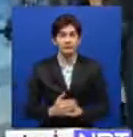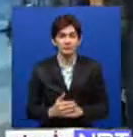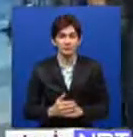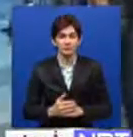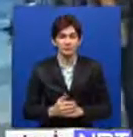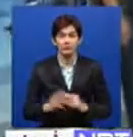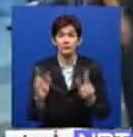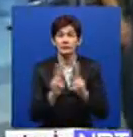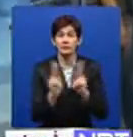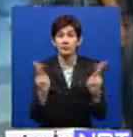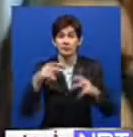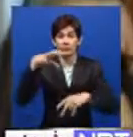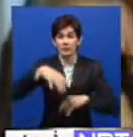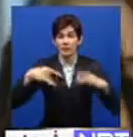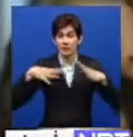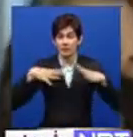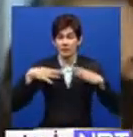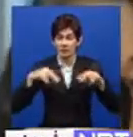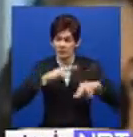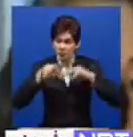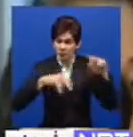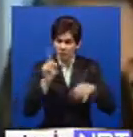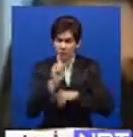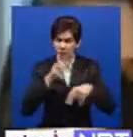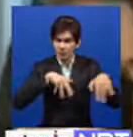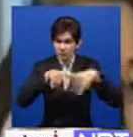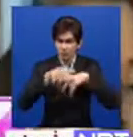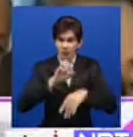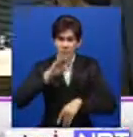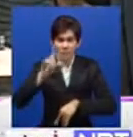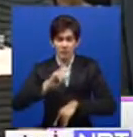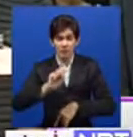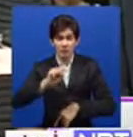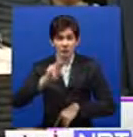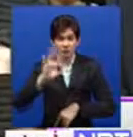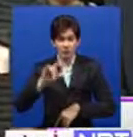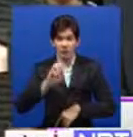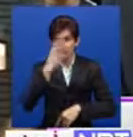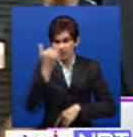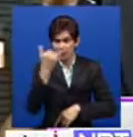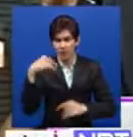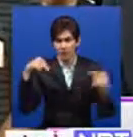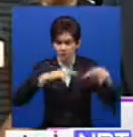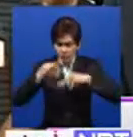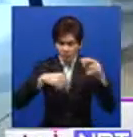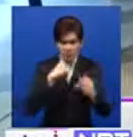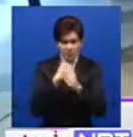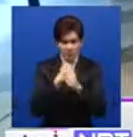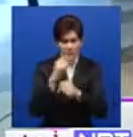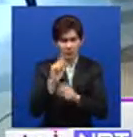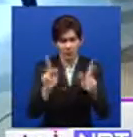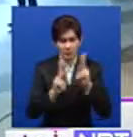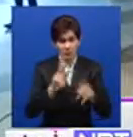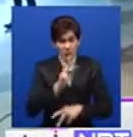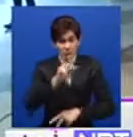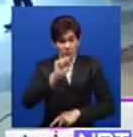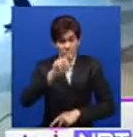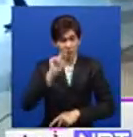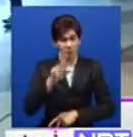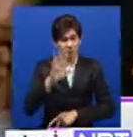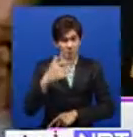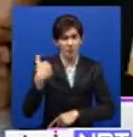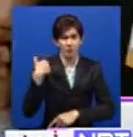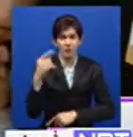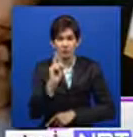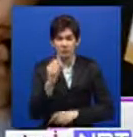คณะกรรมการองค์การอิสระเพื่อการคุ้มครองผู้บริโภคภาคประชาชนเข้าร้องเรียนต่อสนช.ขอให้ตรวจสอบการทำหน้าที่ของกรรมการกสทช.ก